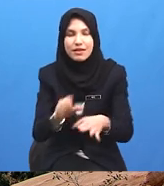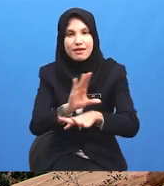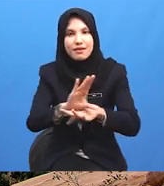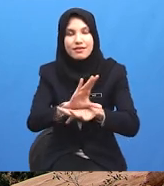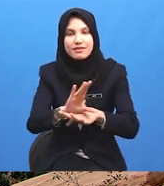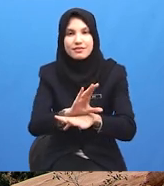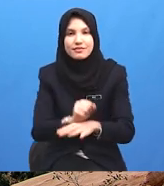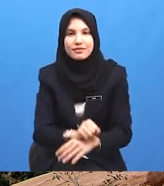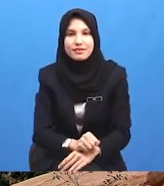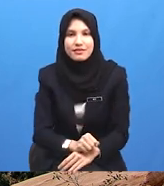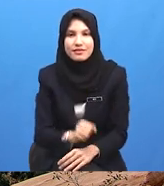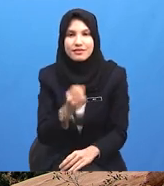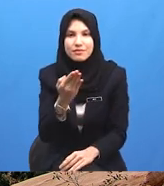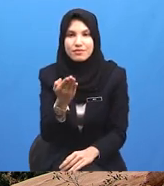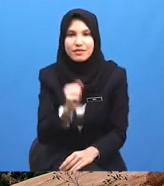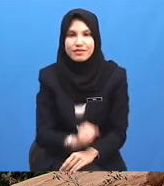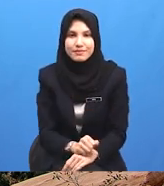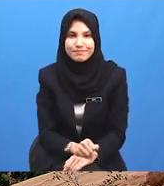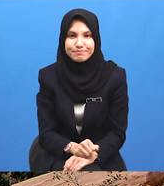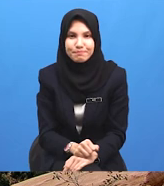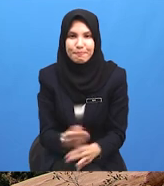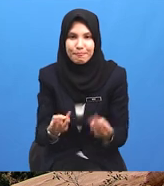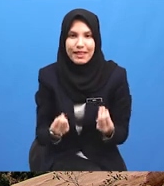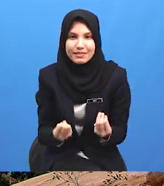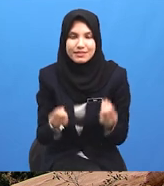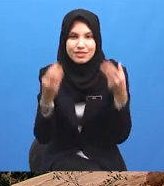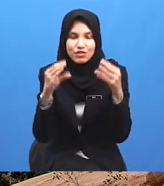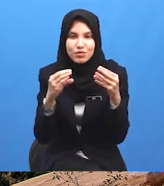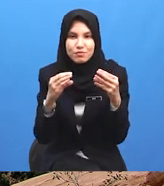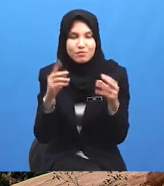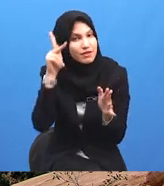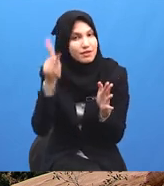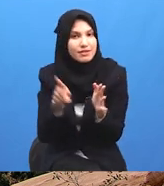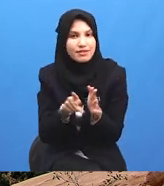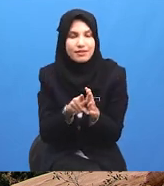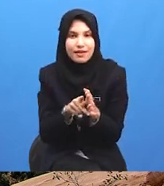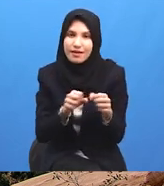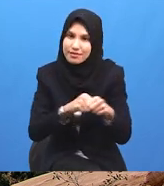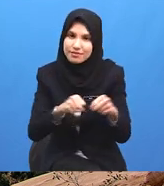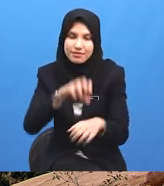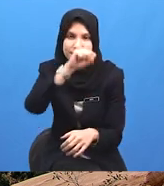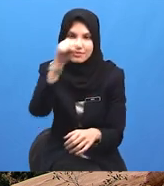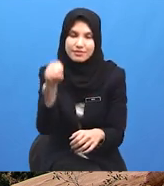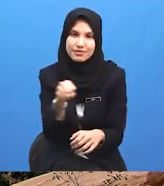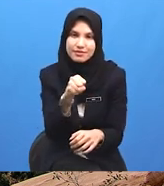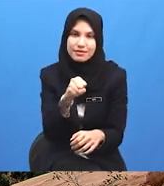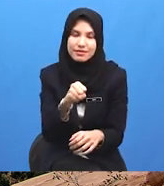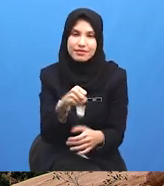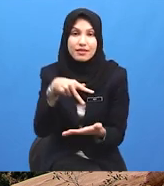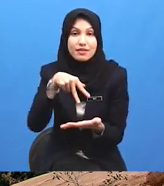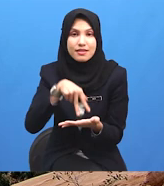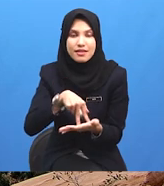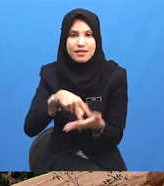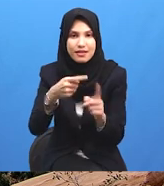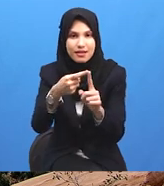tidak terhingga. Mari cikgu perkenalkan sistem suria. Sistem suria terdiri